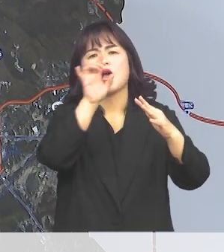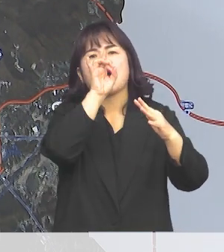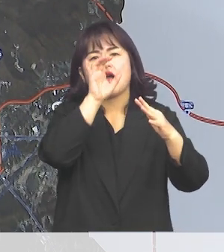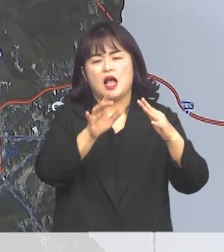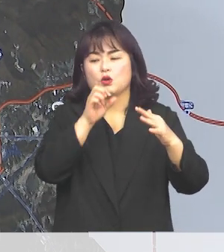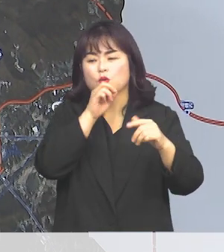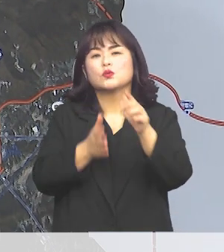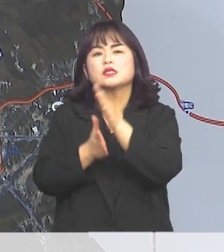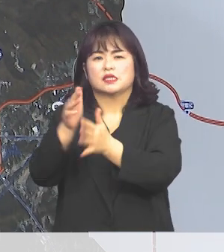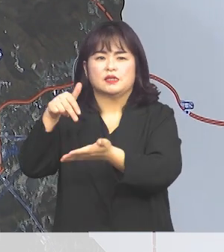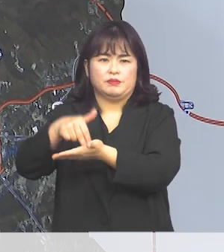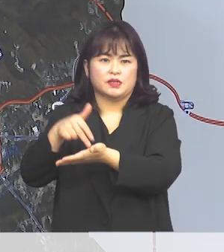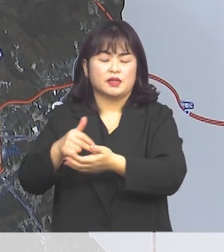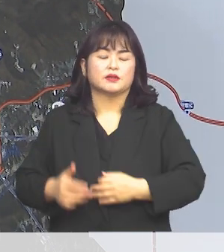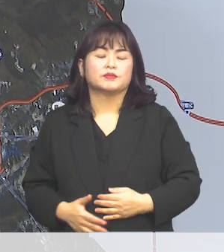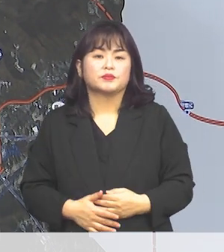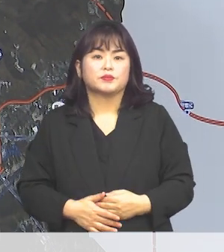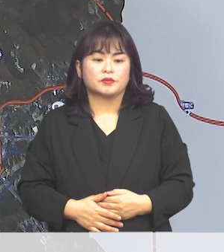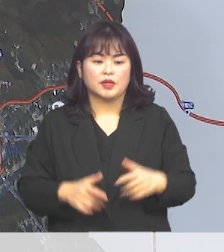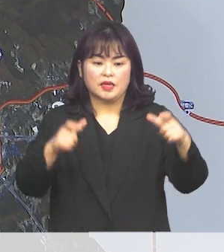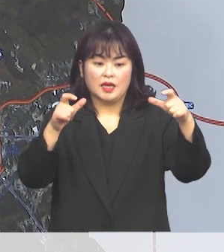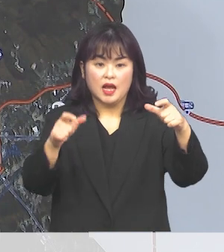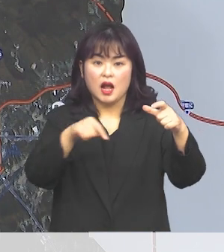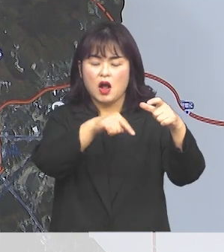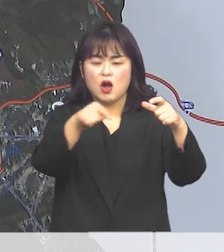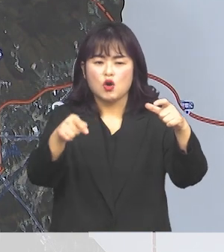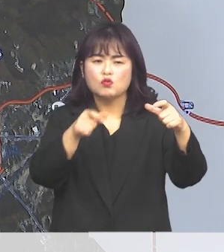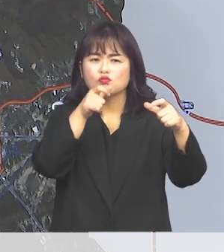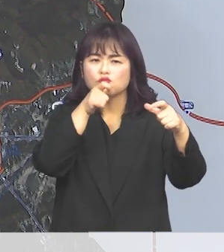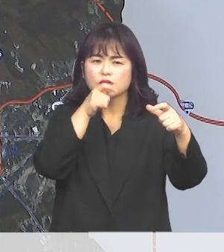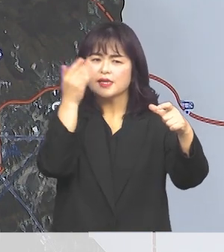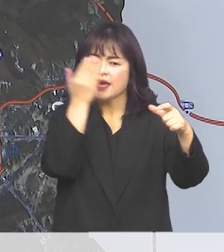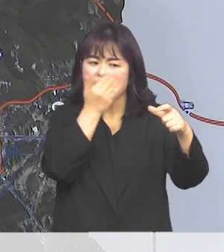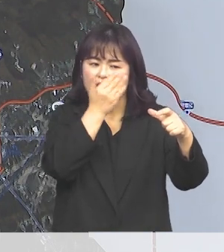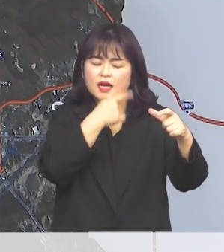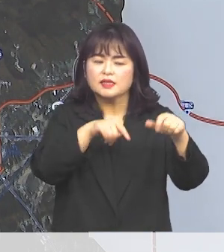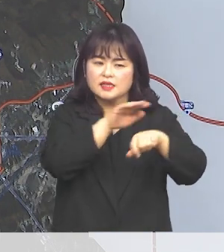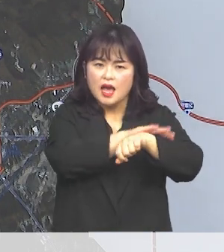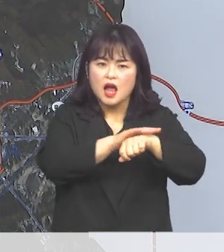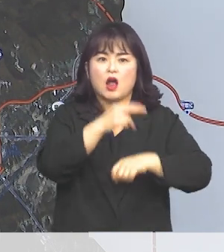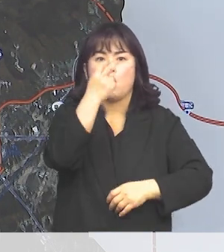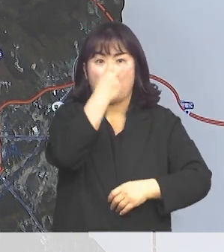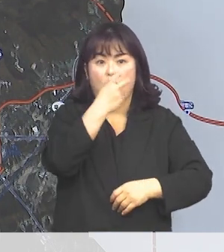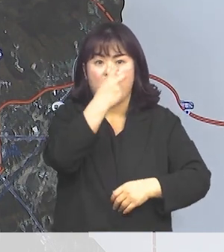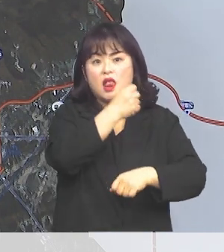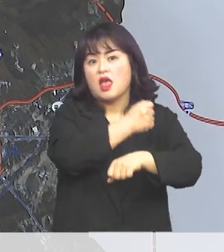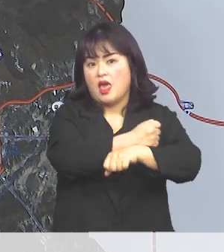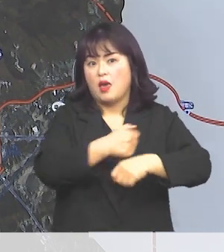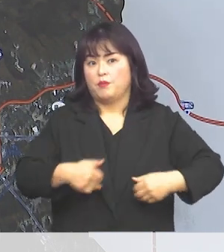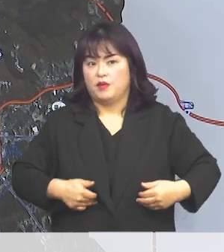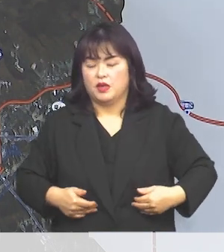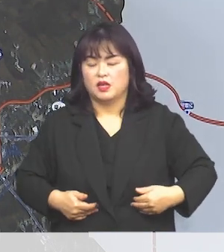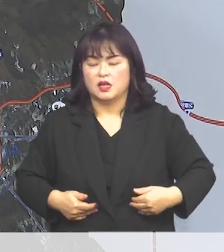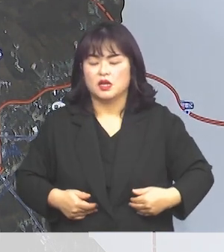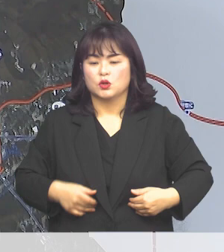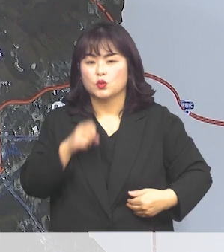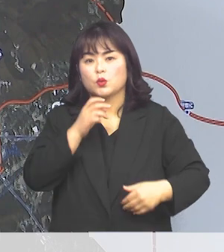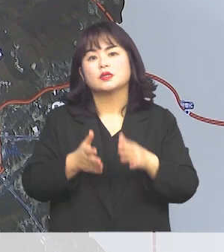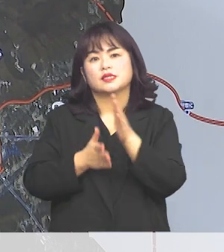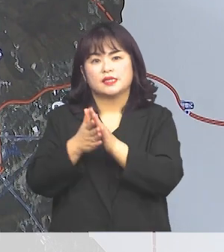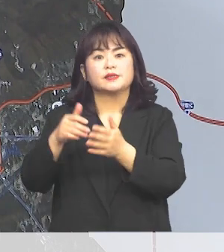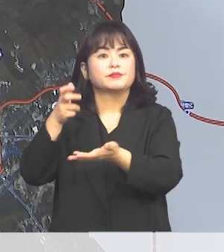없다는 것이 시의 입장입니다. 경안천의 수질도 잘 관리를 해야 되겠다는